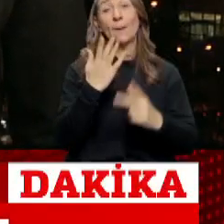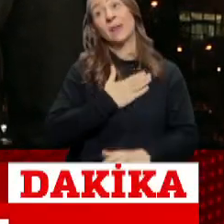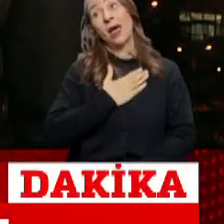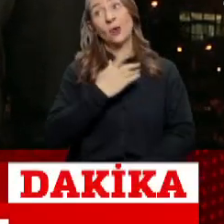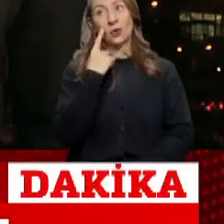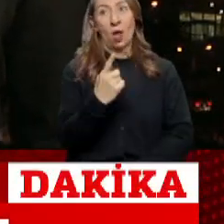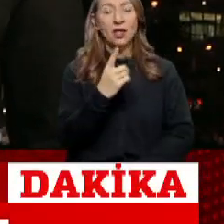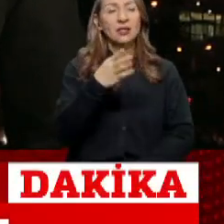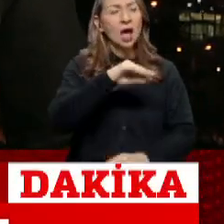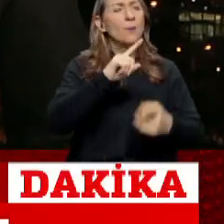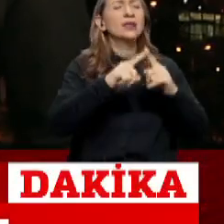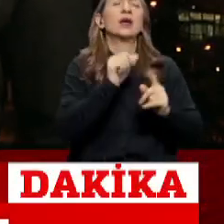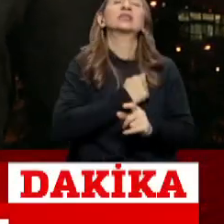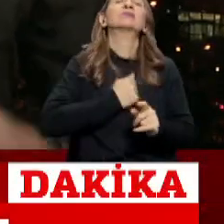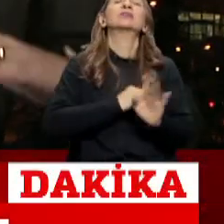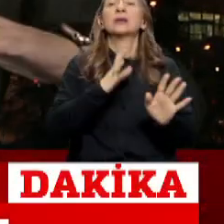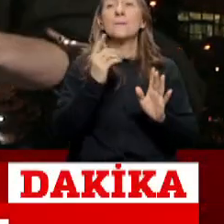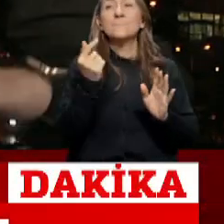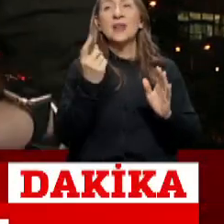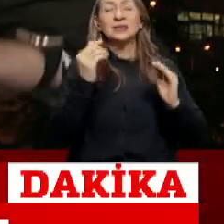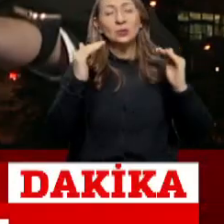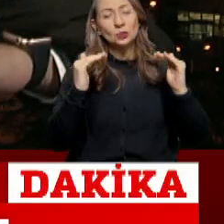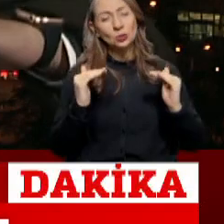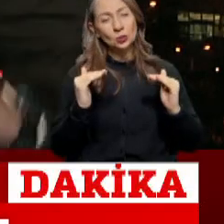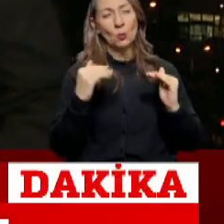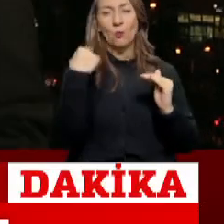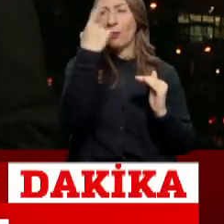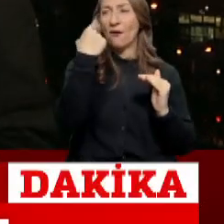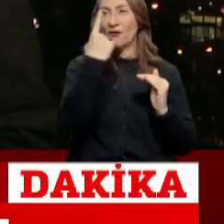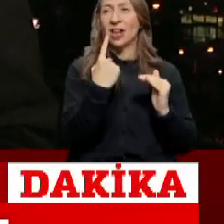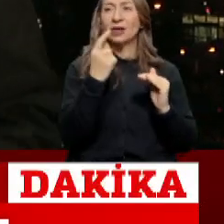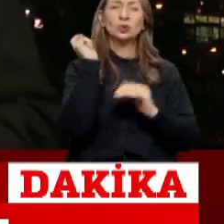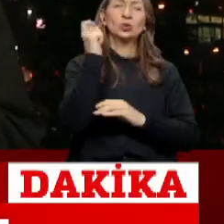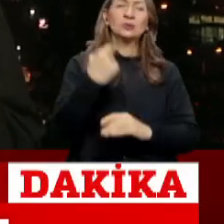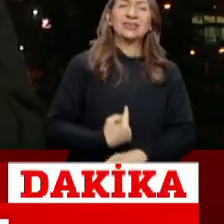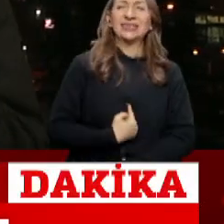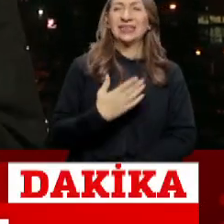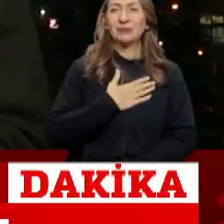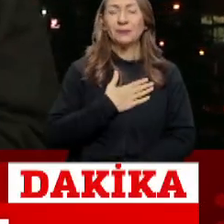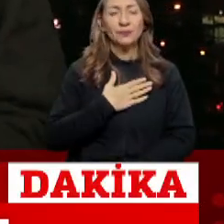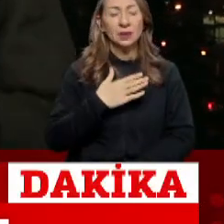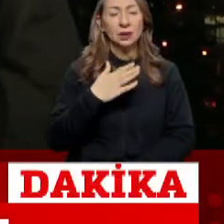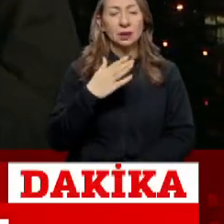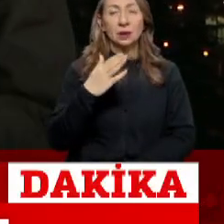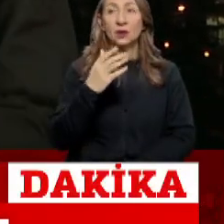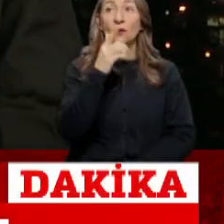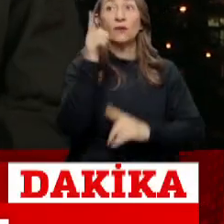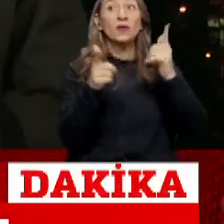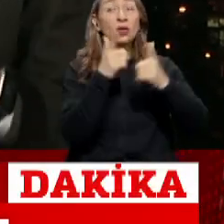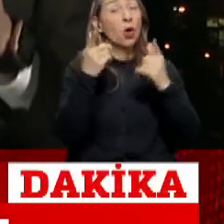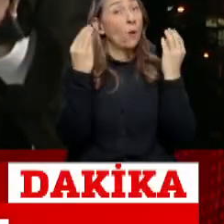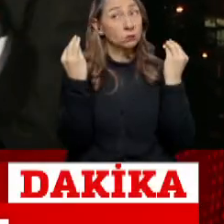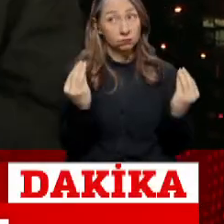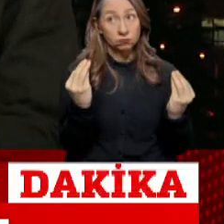göre. Hani diğer partiler kızmasın, biraz daha düşük profilli bir sunum hissettim. Yani şey çok iyiydi, videolar çok